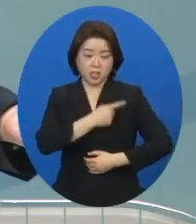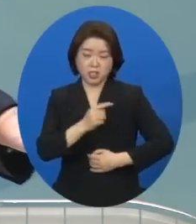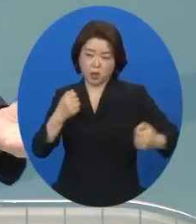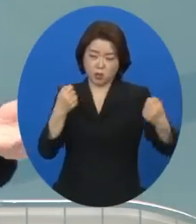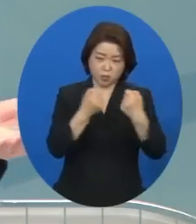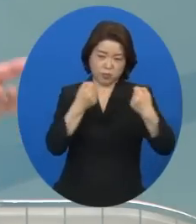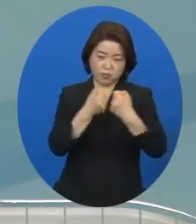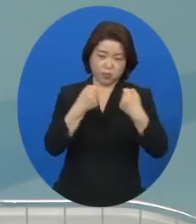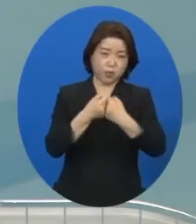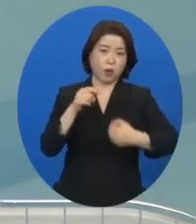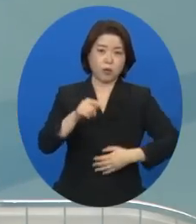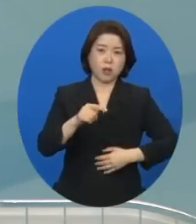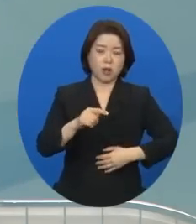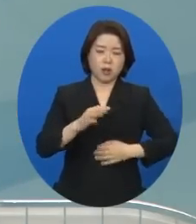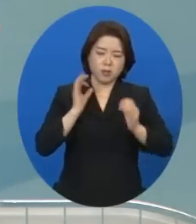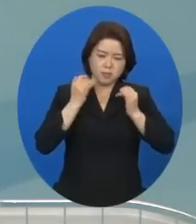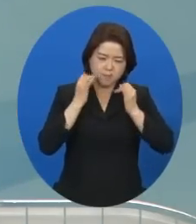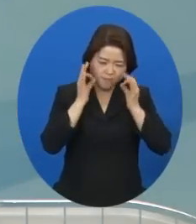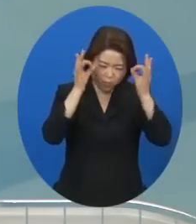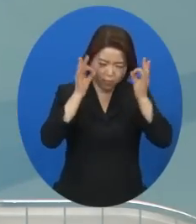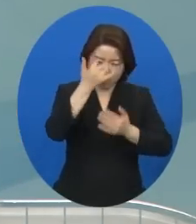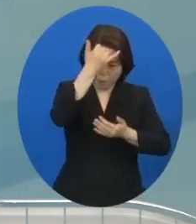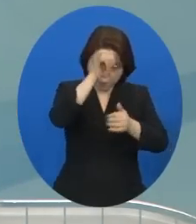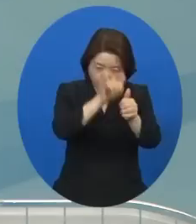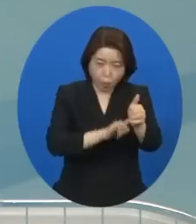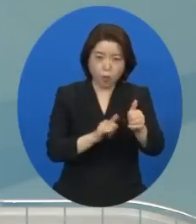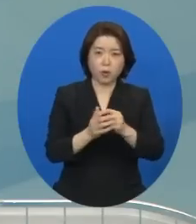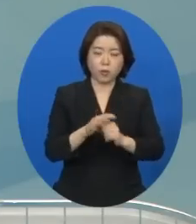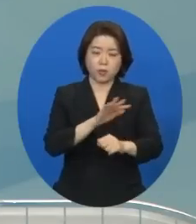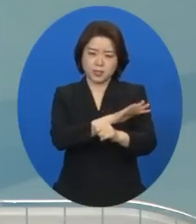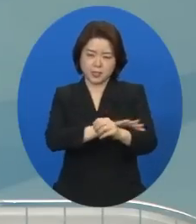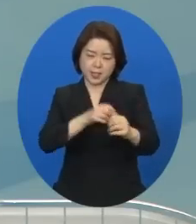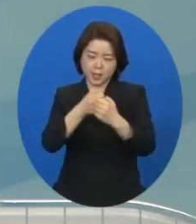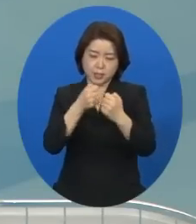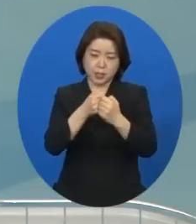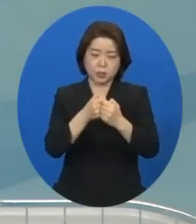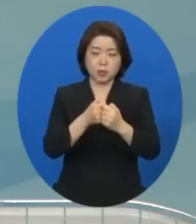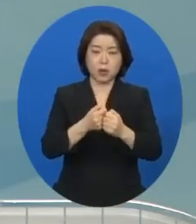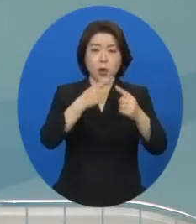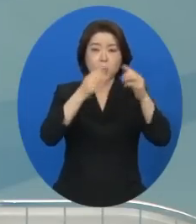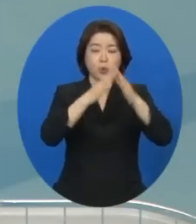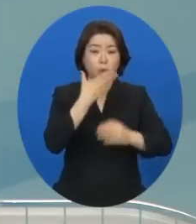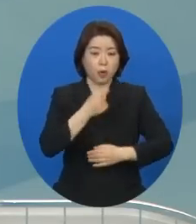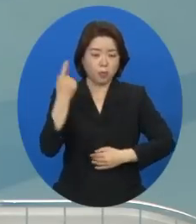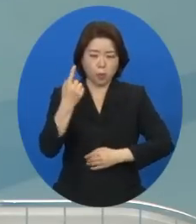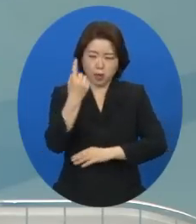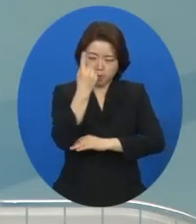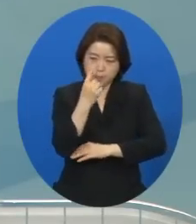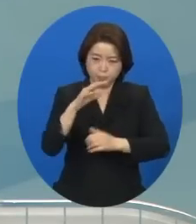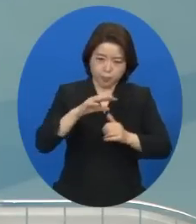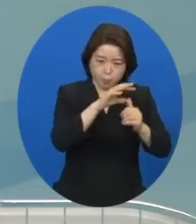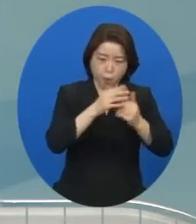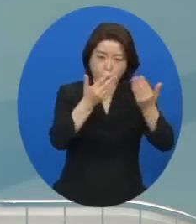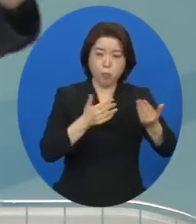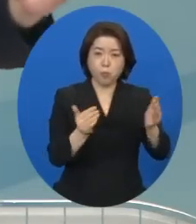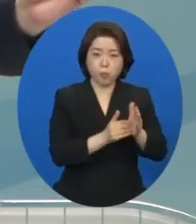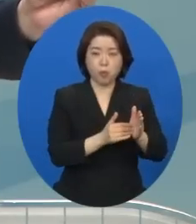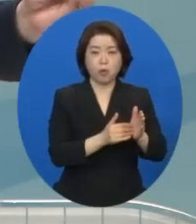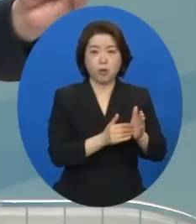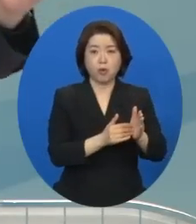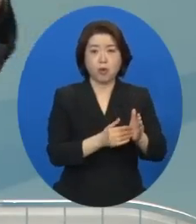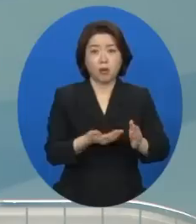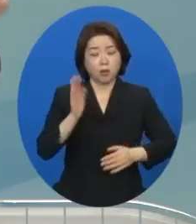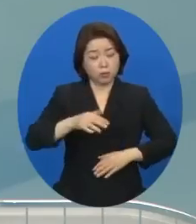싸우느라고 정말 충성하고 또 잘 싸워서 교회를 복음을 지켜냈는데 아, 촛대를